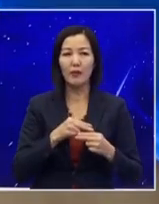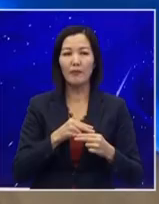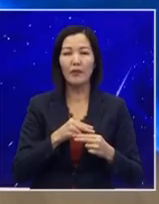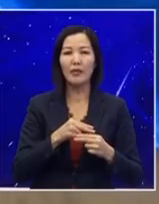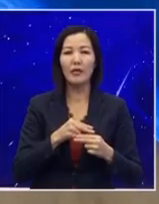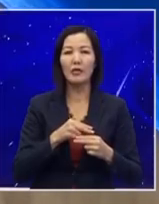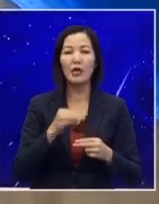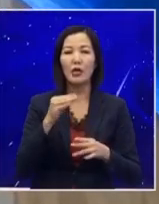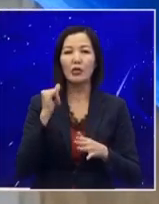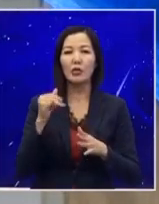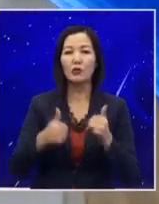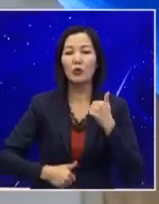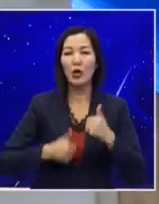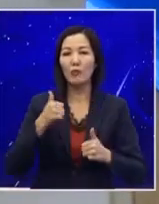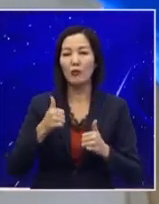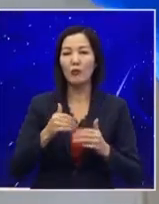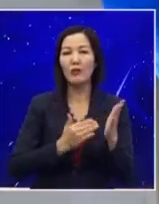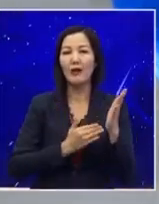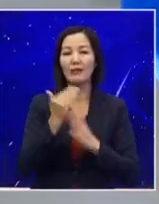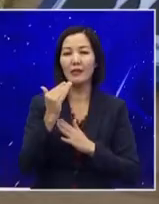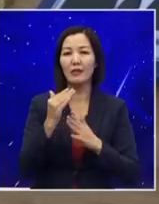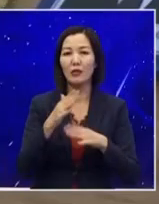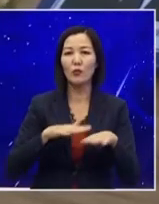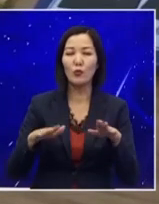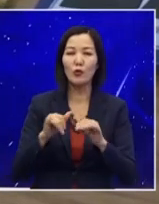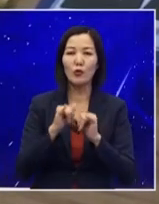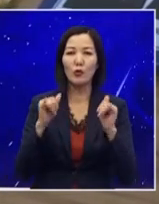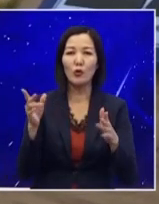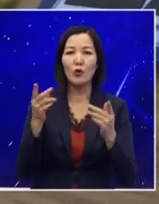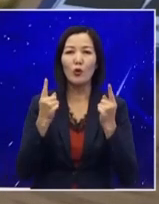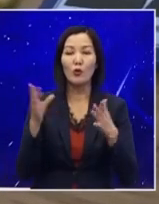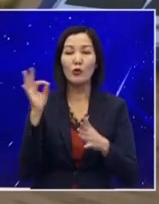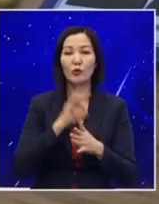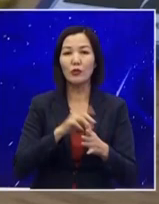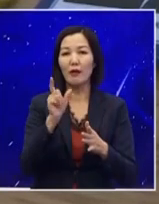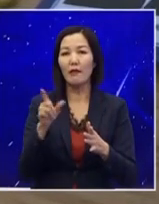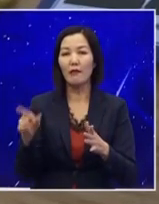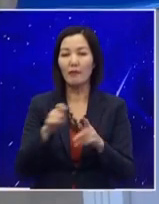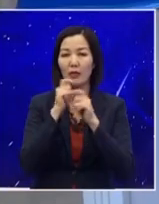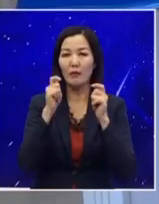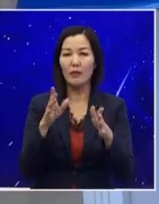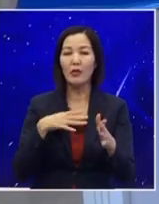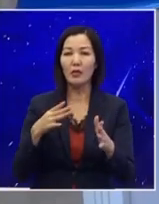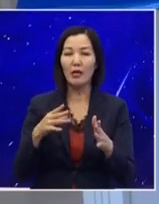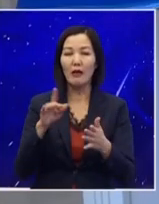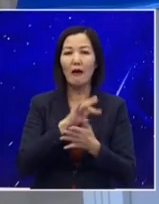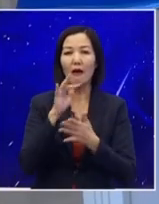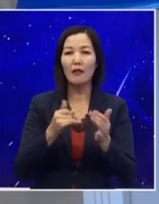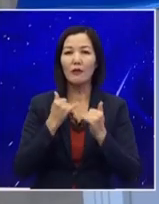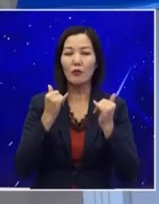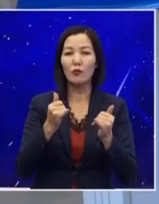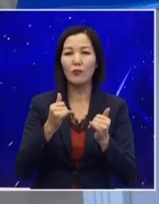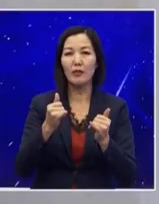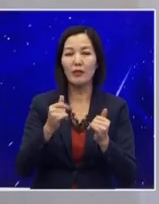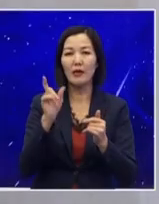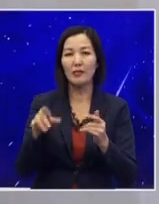жаннаты Жетісудың абыройын асқақтатып, өңір өркендеуіне үлес қосқан лайықтыларды марапаттау, қаланың құрметті азаматы атағын